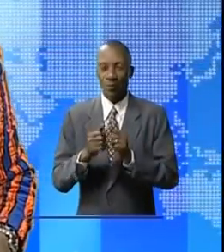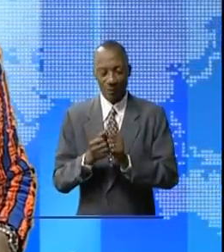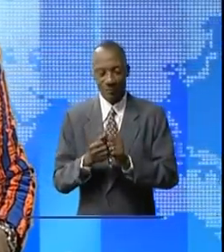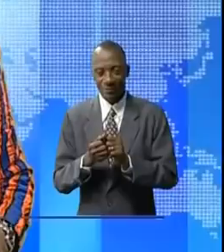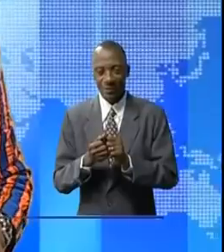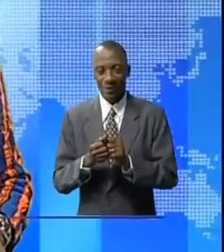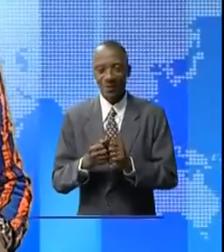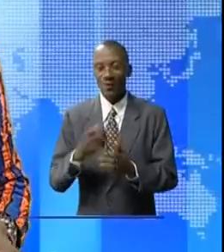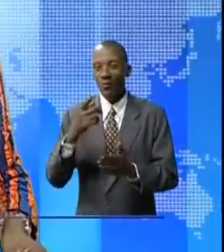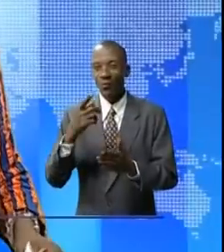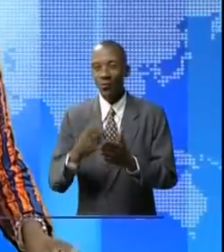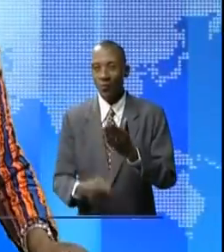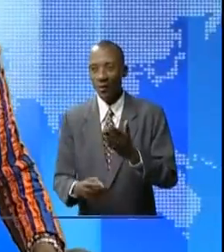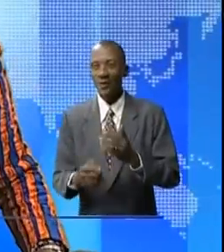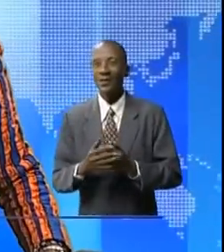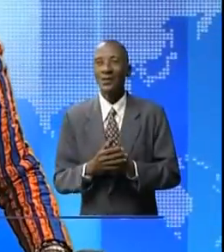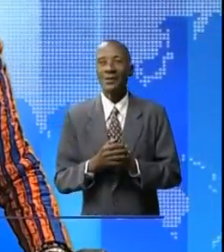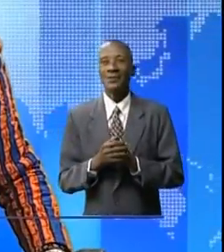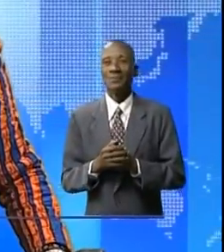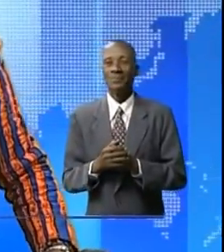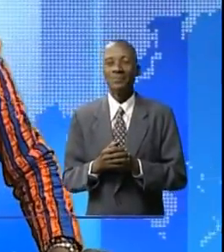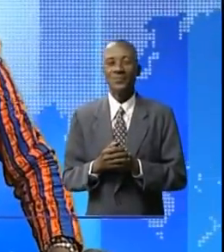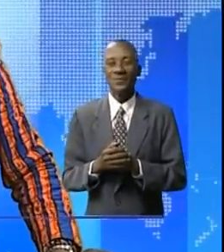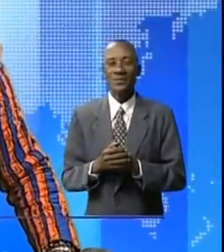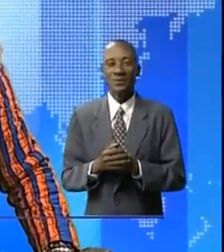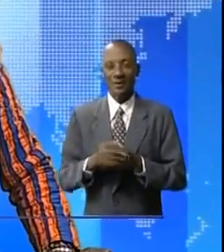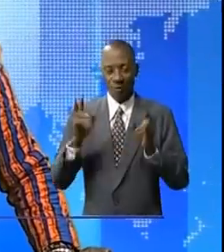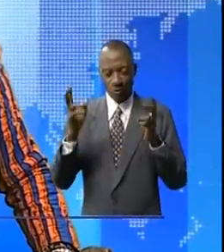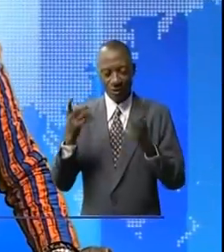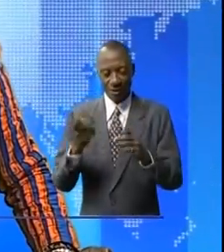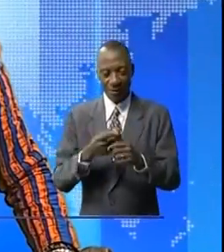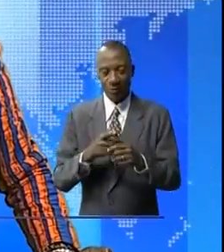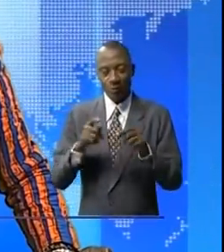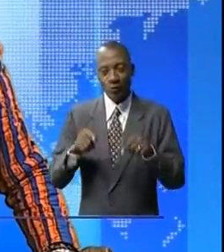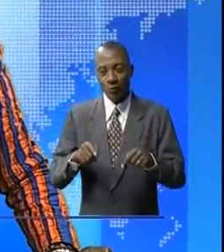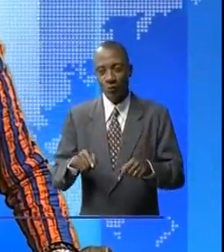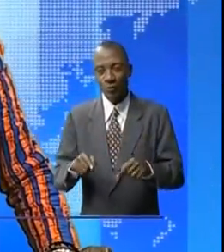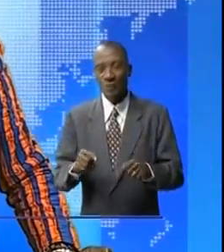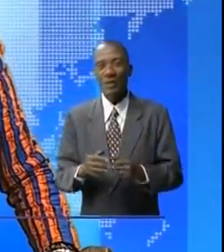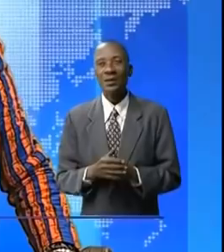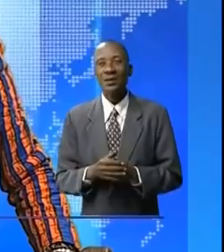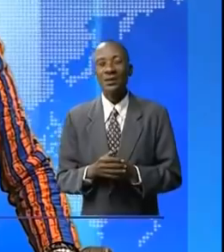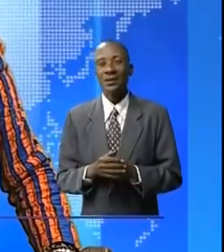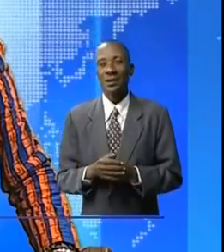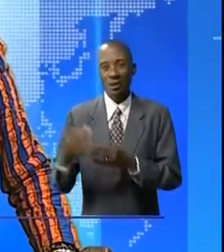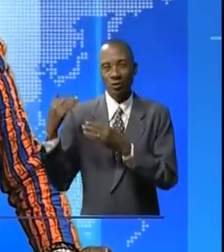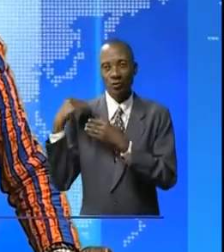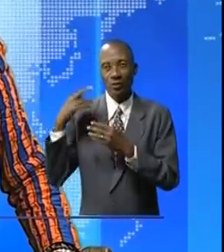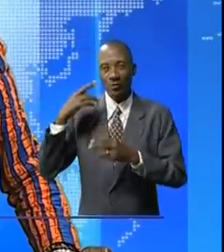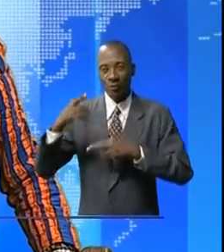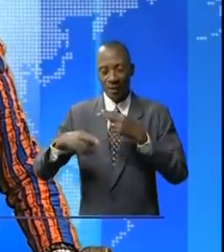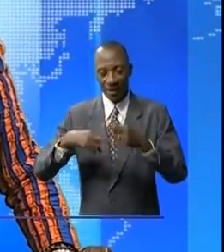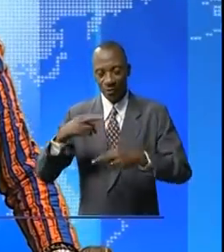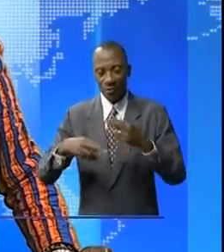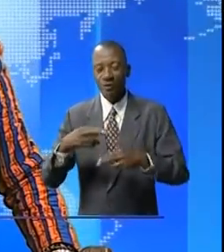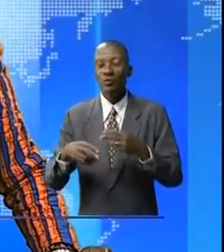les sous-secteurs de l'EPST. Et puis du côté des enseignants, des voix s'élèvent pour demander la régularisation du deuxième et troisième palier